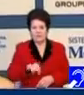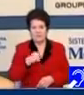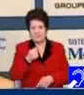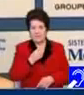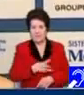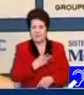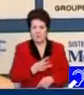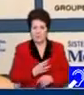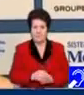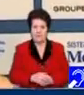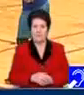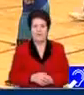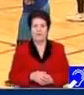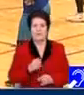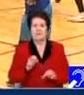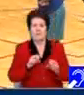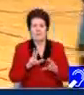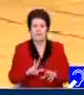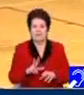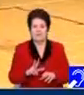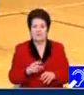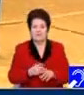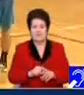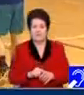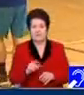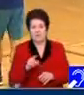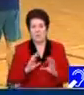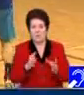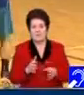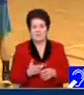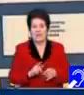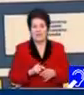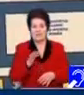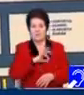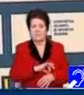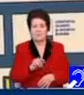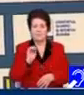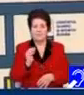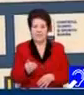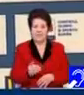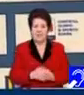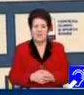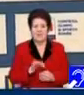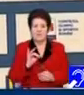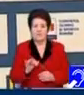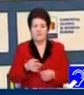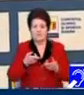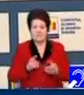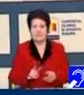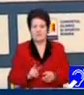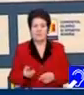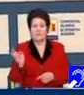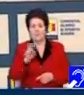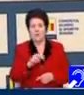ne dorim să ne calificăm pentru mondialul de anul viitor. Avem o șansă și trebuie să ne folosim de ea și sunt sigur că